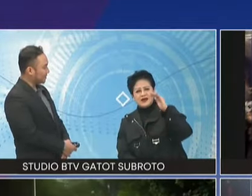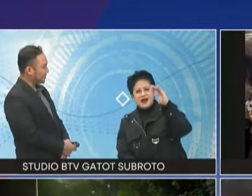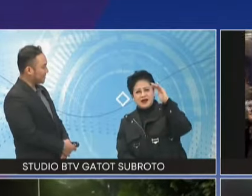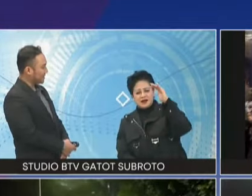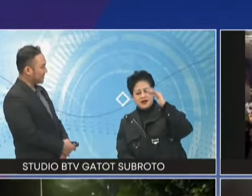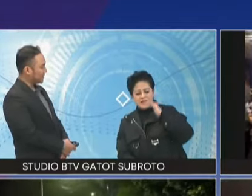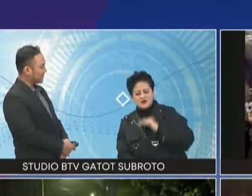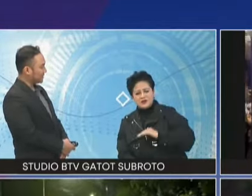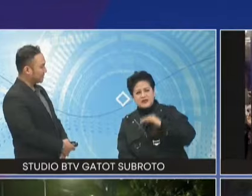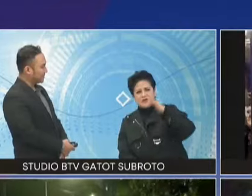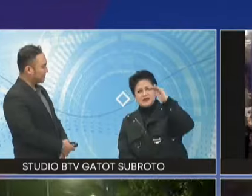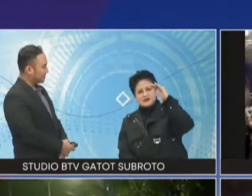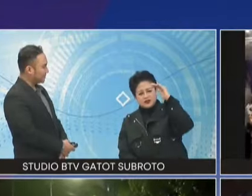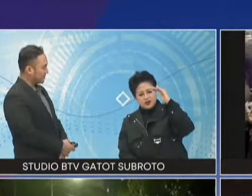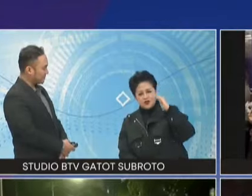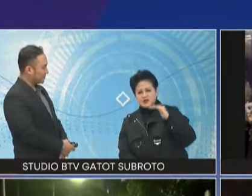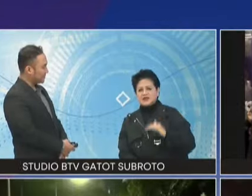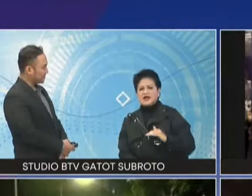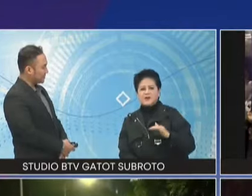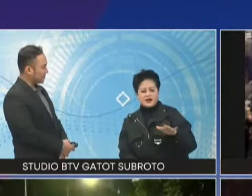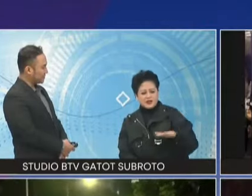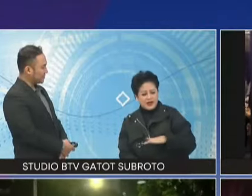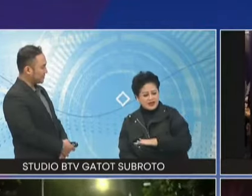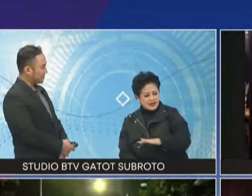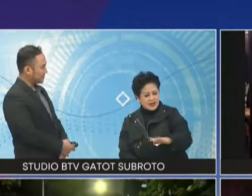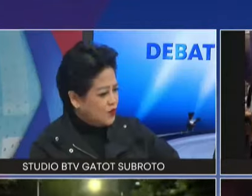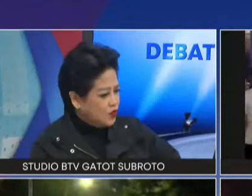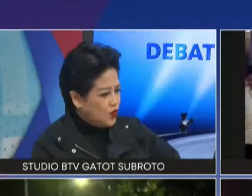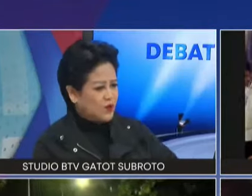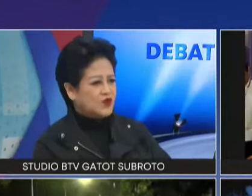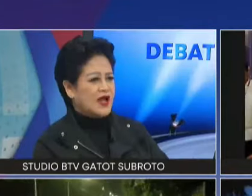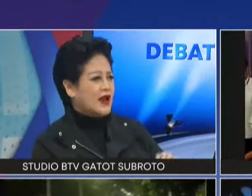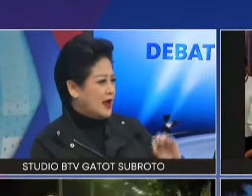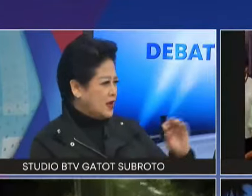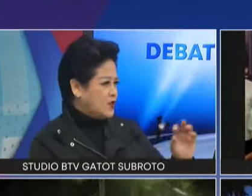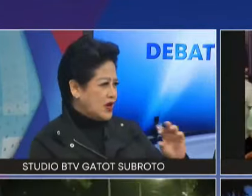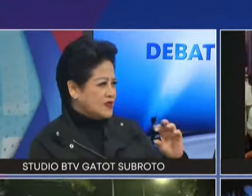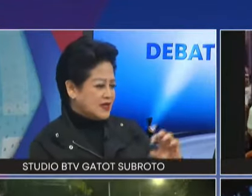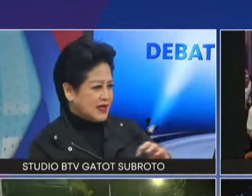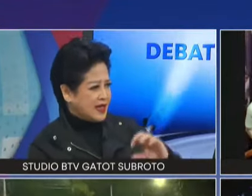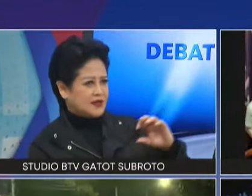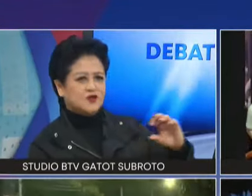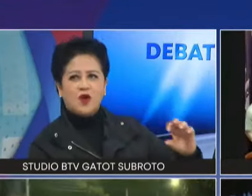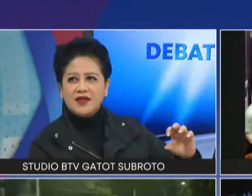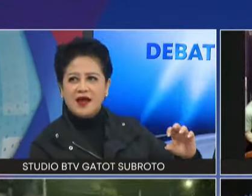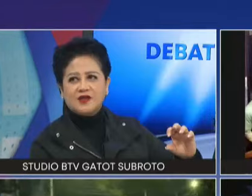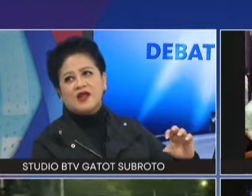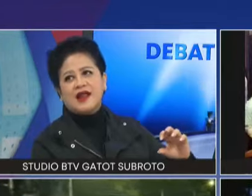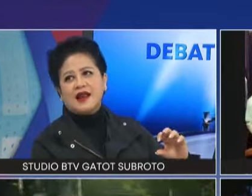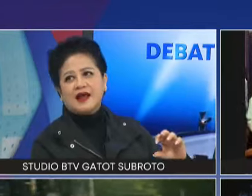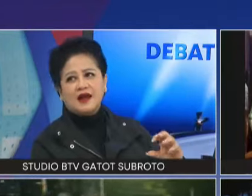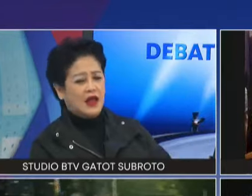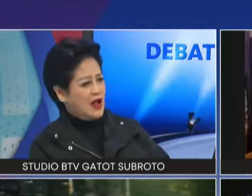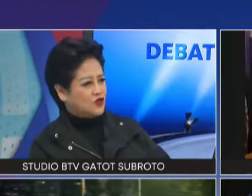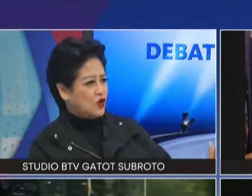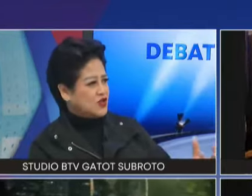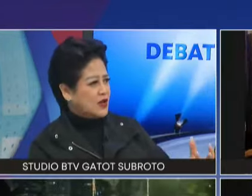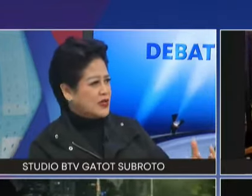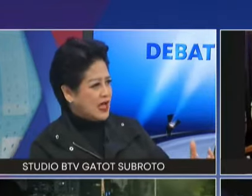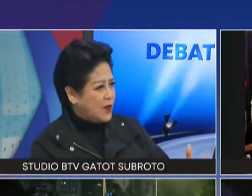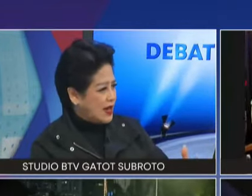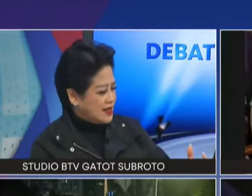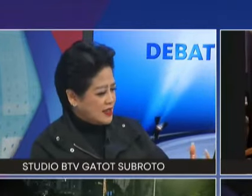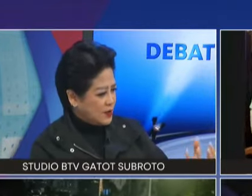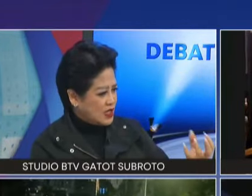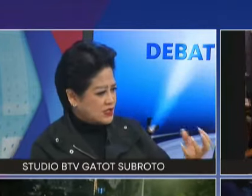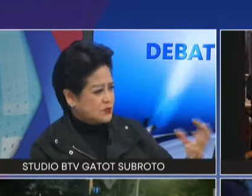Bu mikro tapi ada di industri pertan ada Tir sat Tir 2 Tir 3 Apakah kita main di Tir 3 dulu kemudian lebih sudahah lebih cangin naik ke Tir duanya gitu dan lain-lain atau kalau